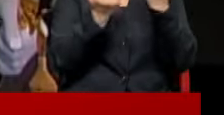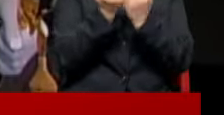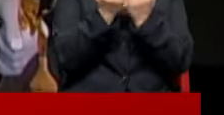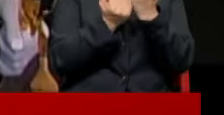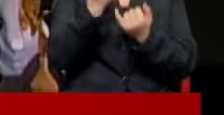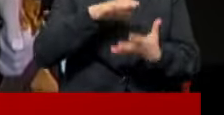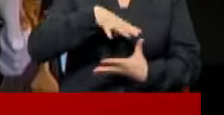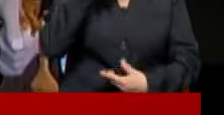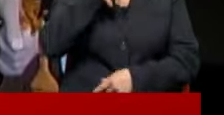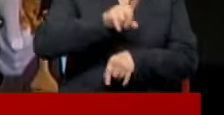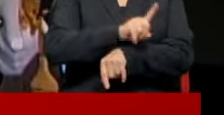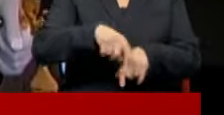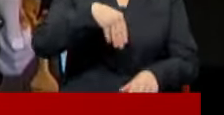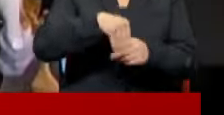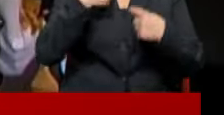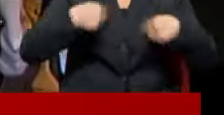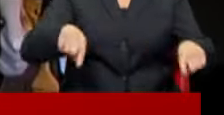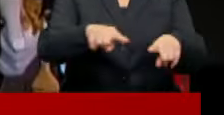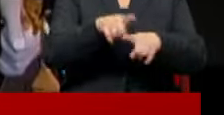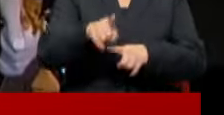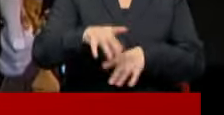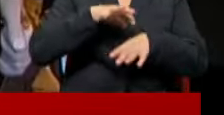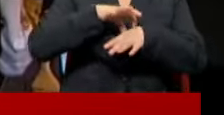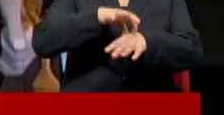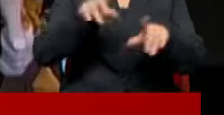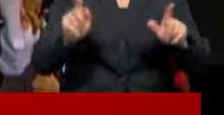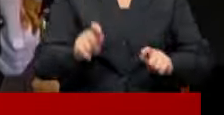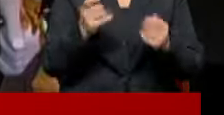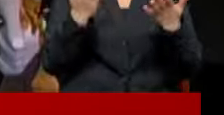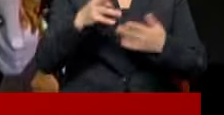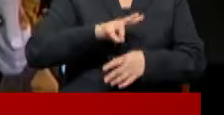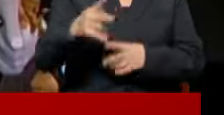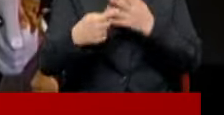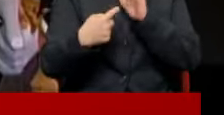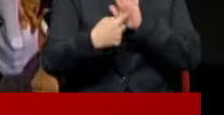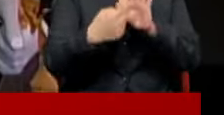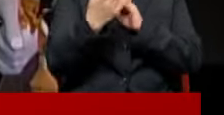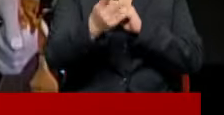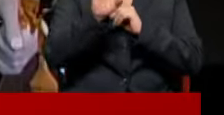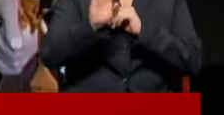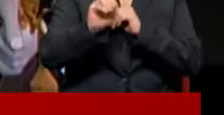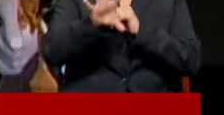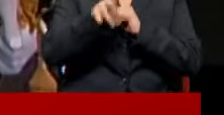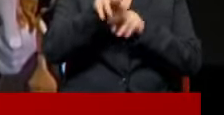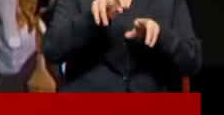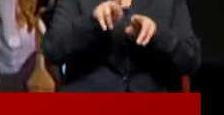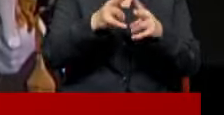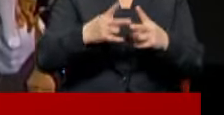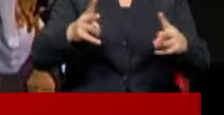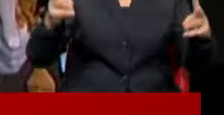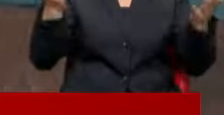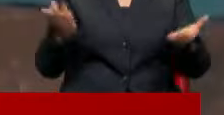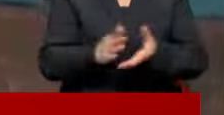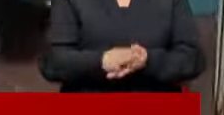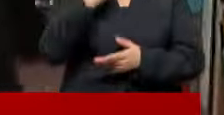kardeşlik ruhu bu süreçte bizlere de rehberlik etmekte, yolumuzu bir fener misali